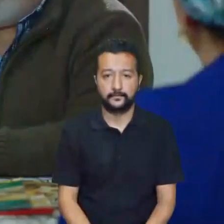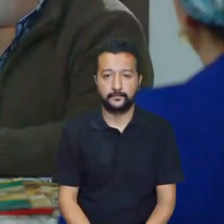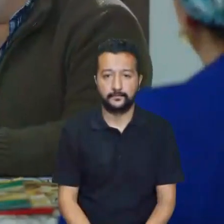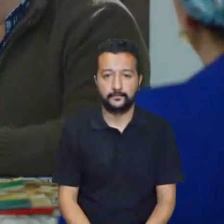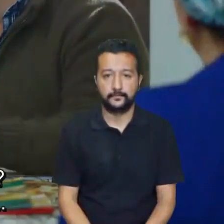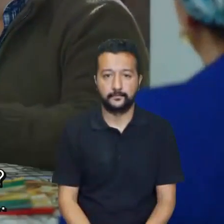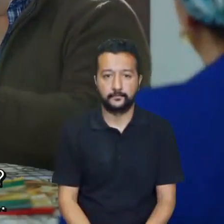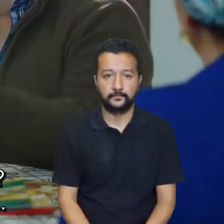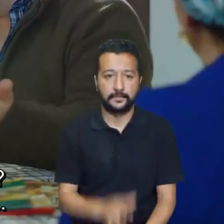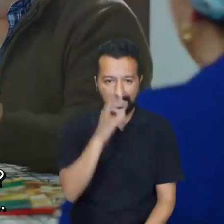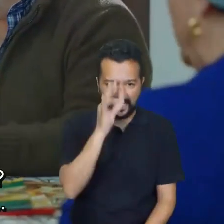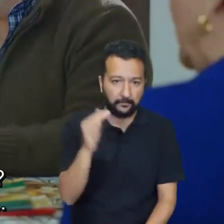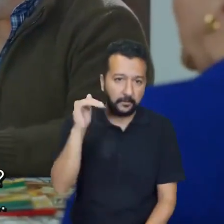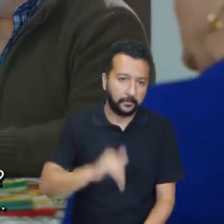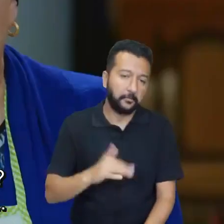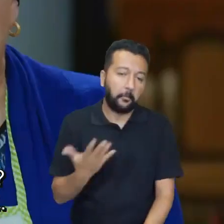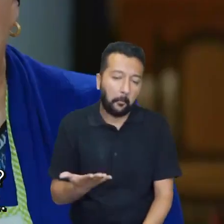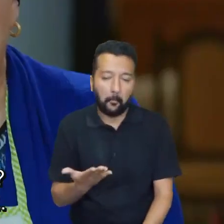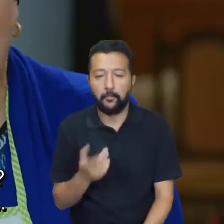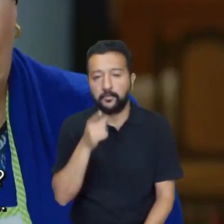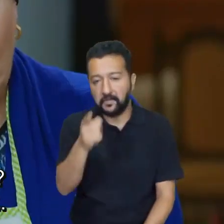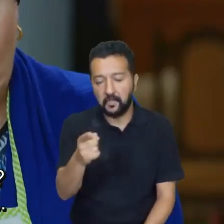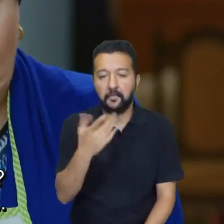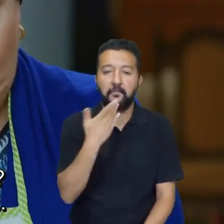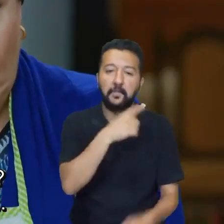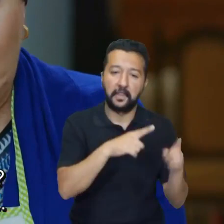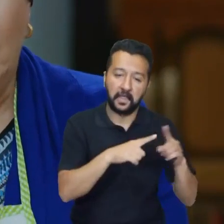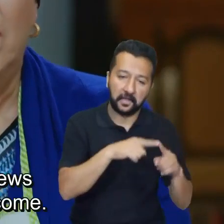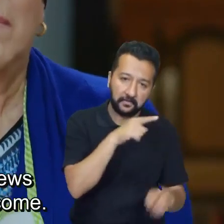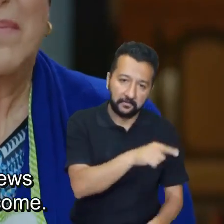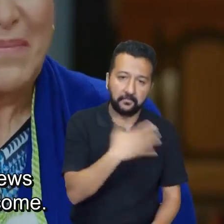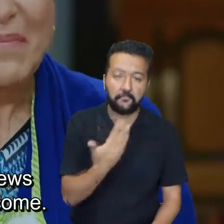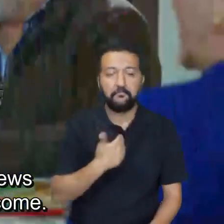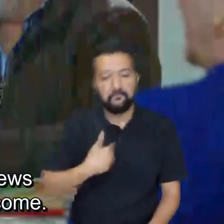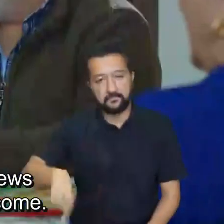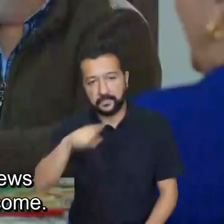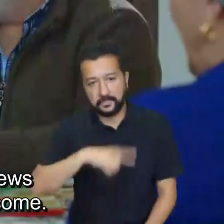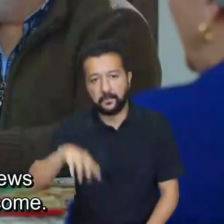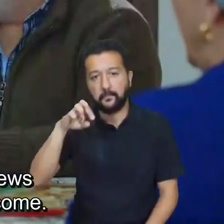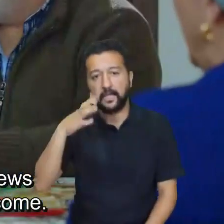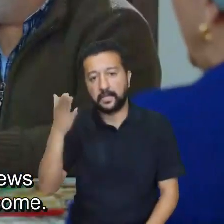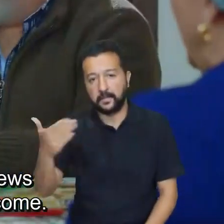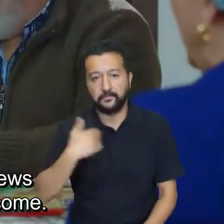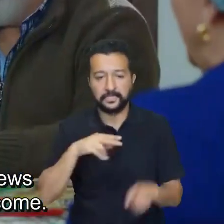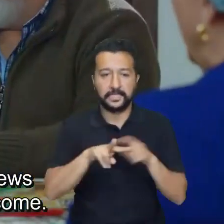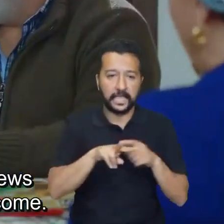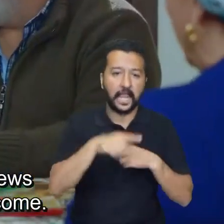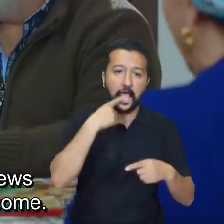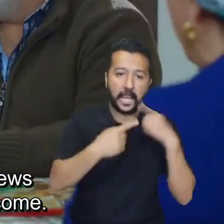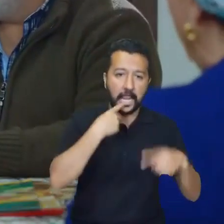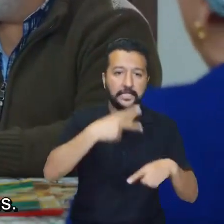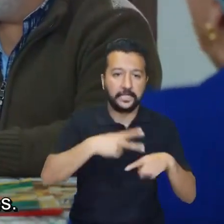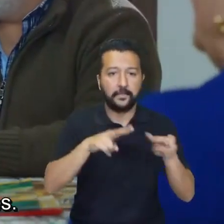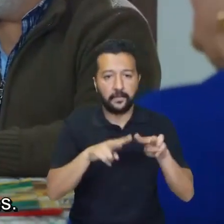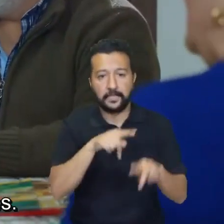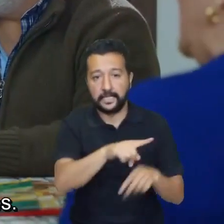bakındılar. Kimler gelecek canım? İşte sen, Tarık, biz, Perran, bizim yeğenler Zeki ile Metin de